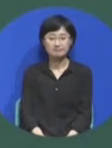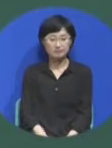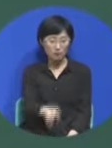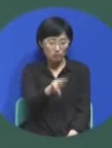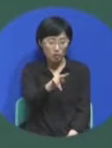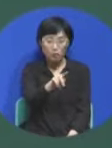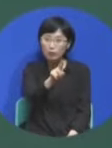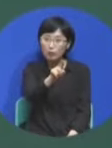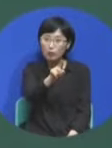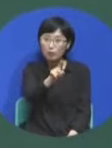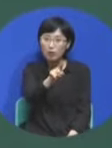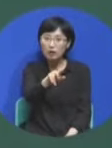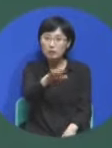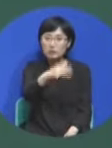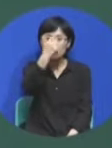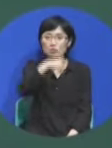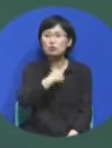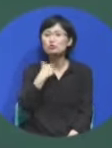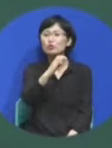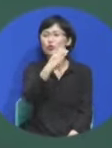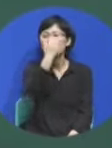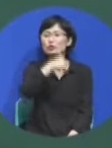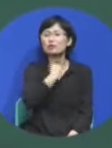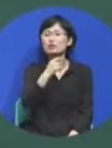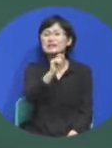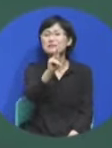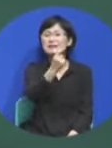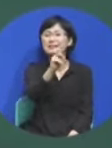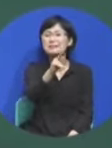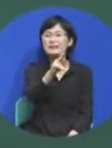근데요, 기독교 방송이 아니고 보니까 천주교 방송이야.